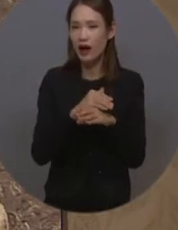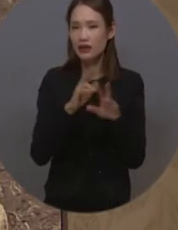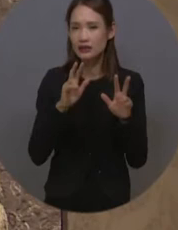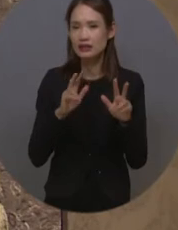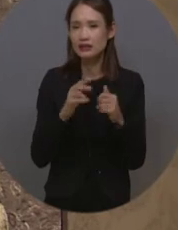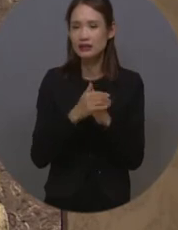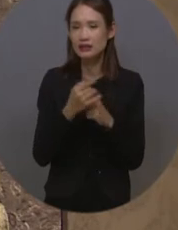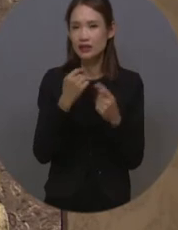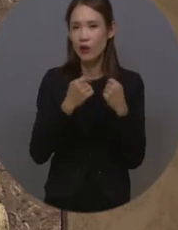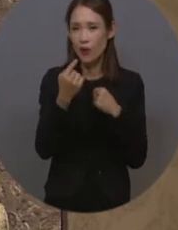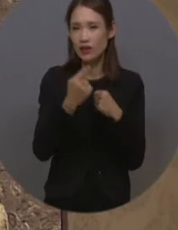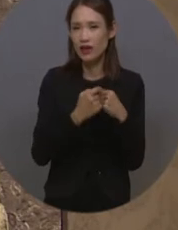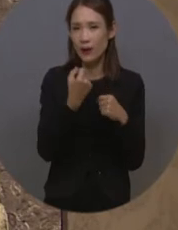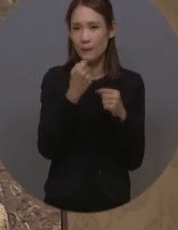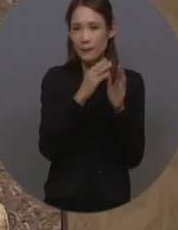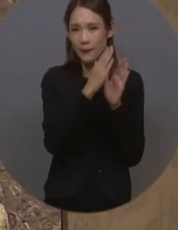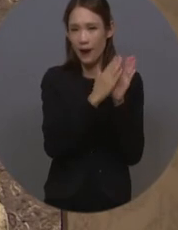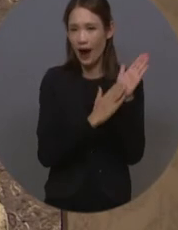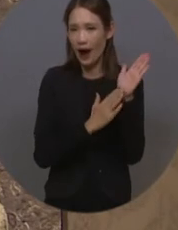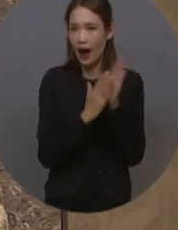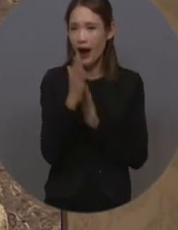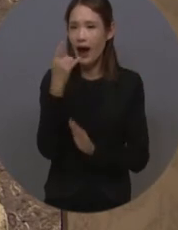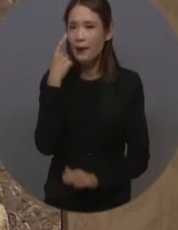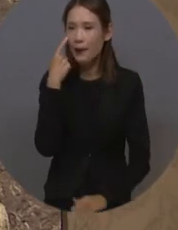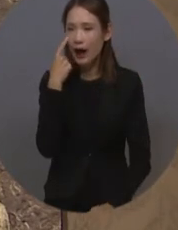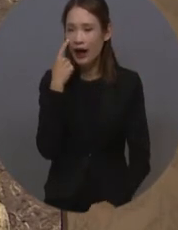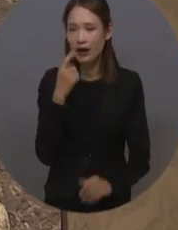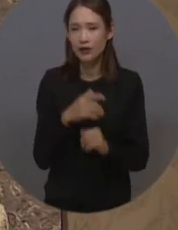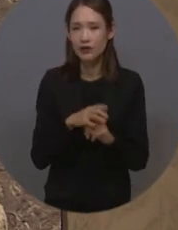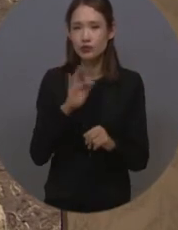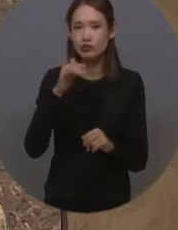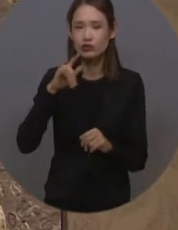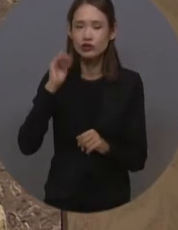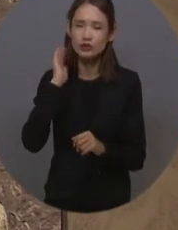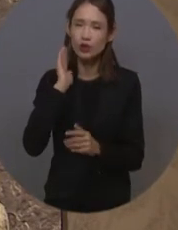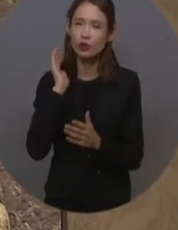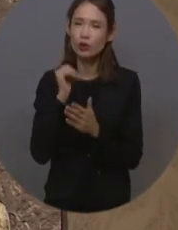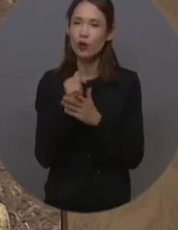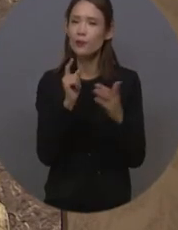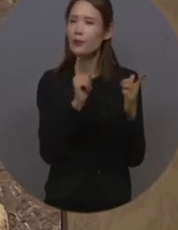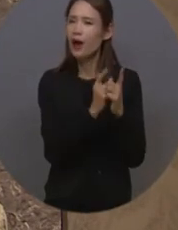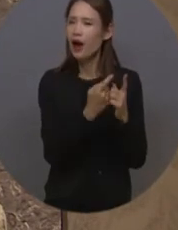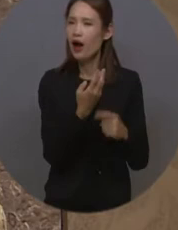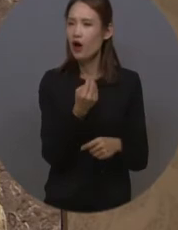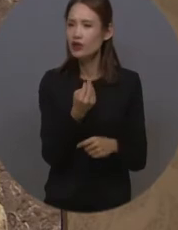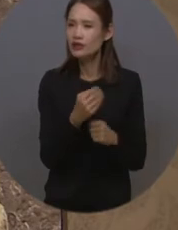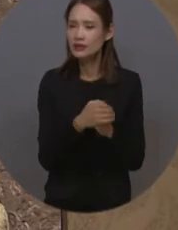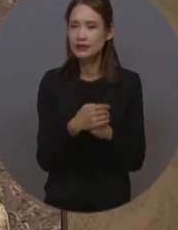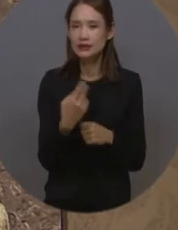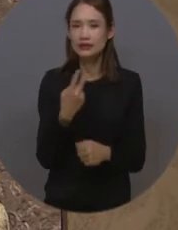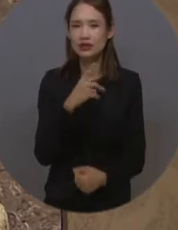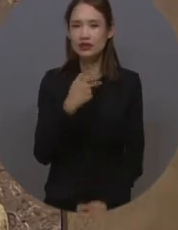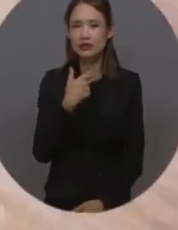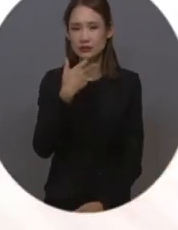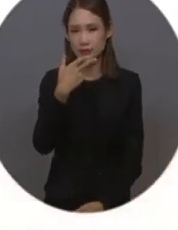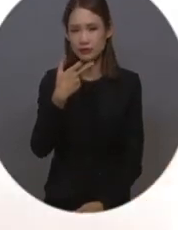재라. 이게 사실 우리가 문재인 대통령을 언제 만났냐면 예. 2012년도에 국회에서